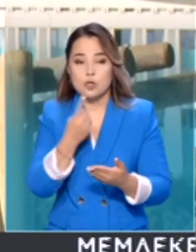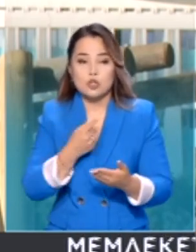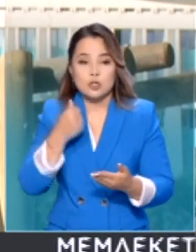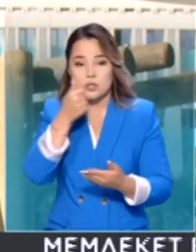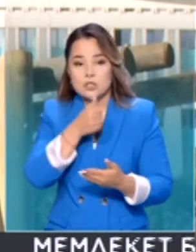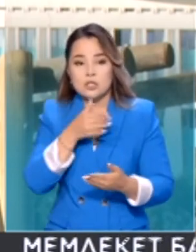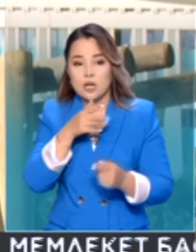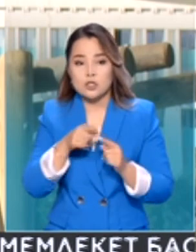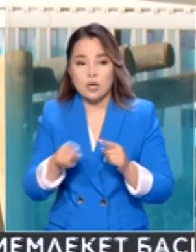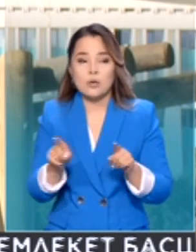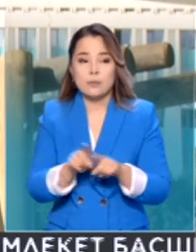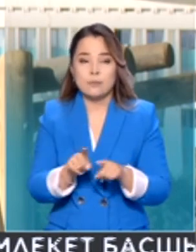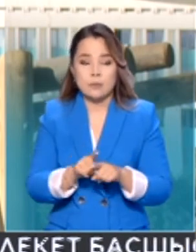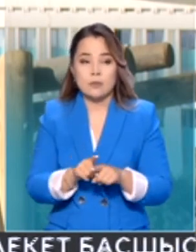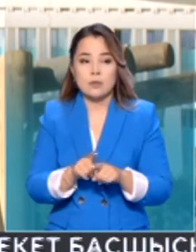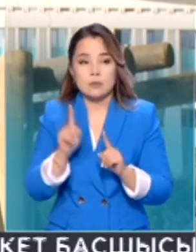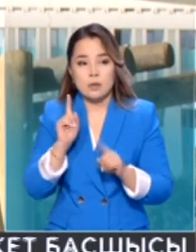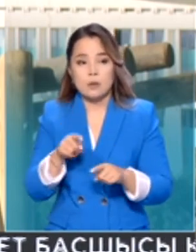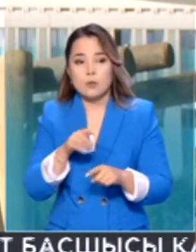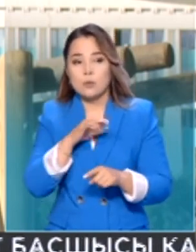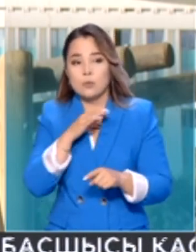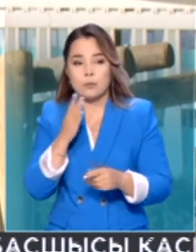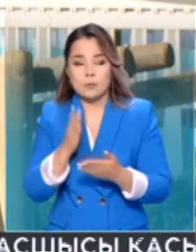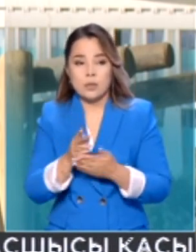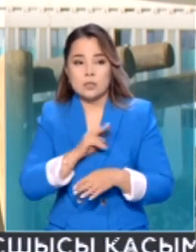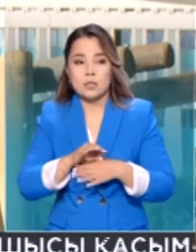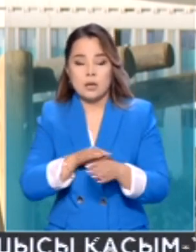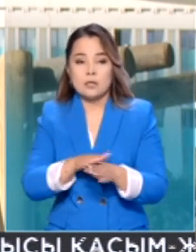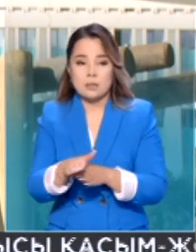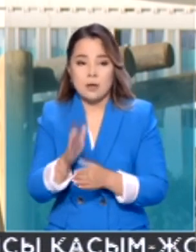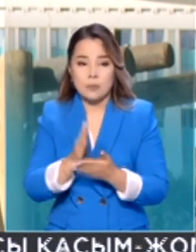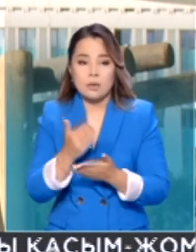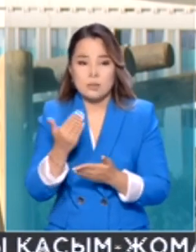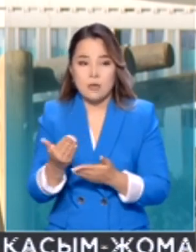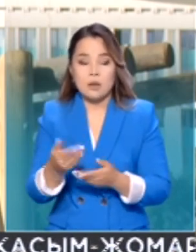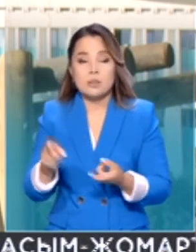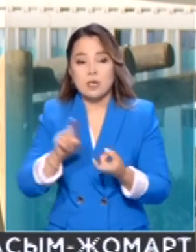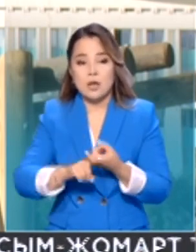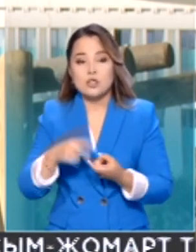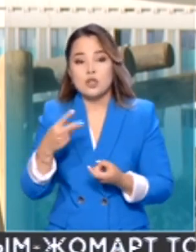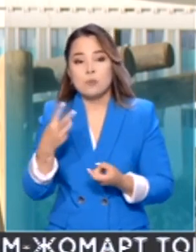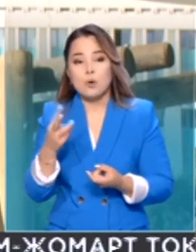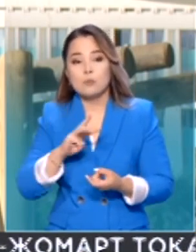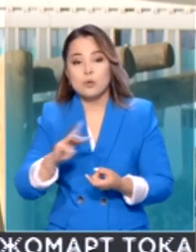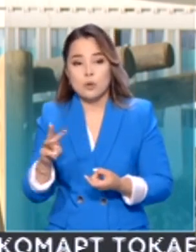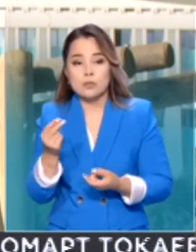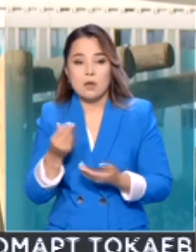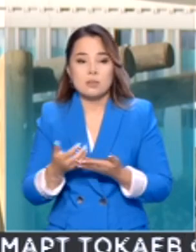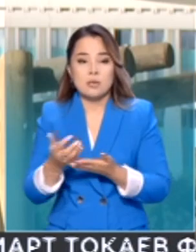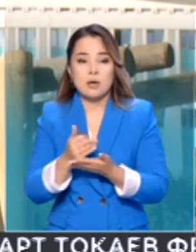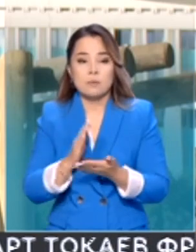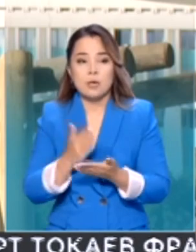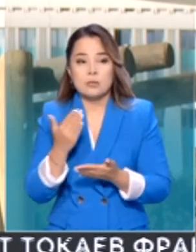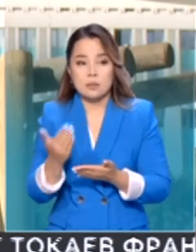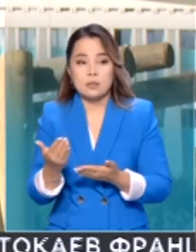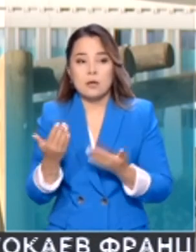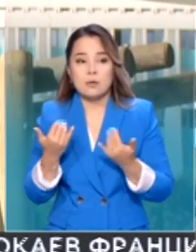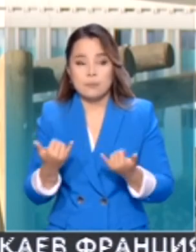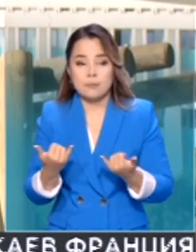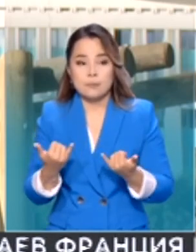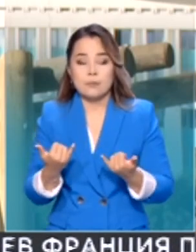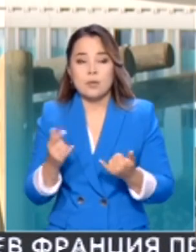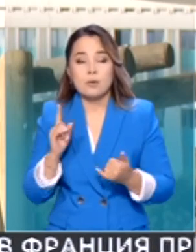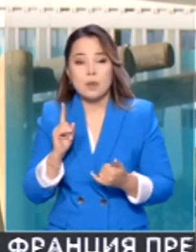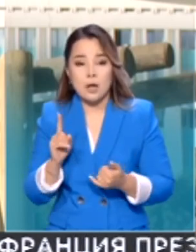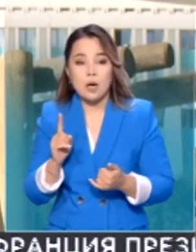жылдың үстінде Аллаға шүкір көп нәрсе істедім. Соның арқасында 23 миллион теңгедей жиналды қазір.